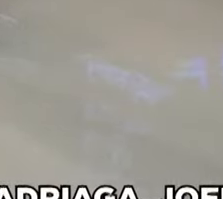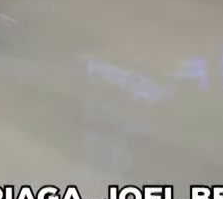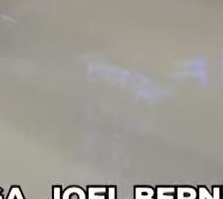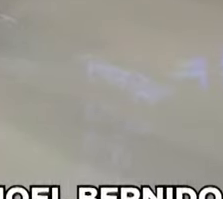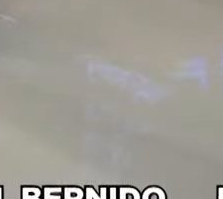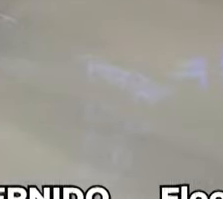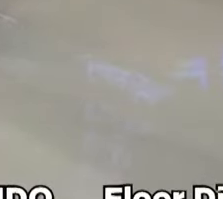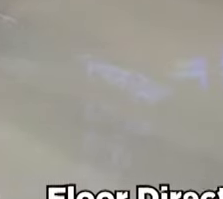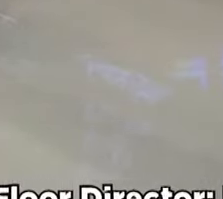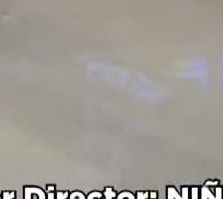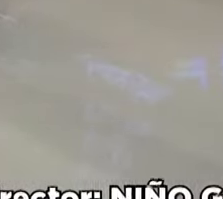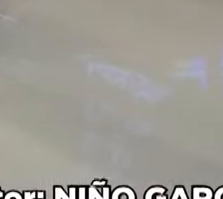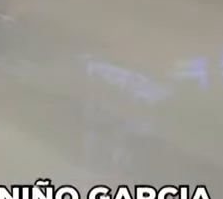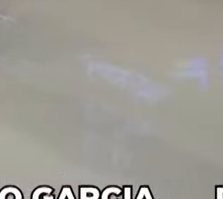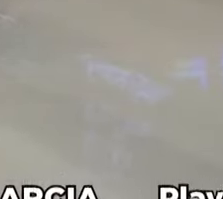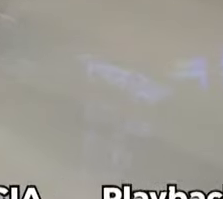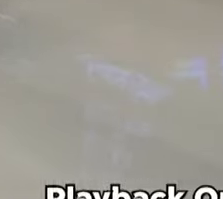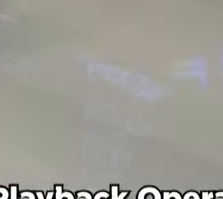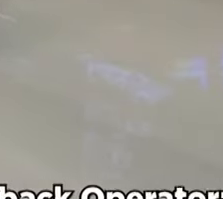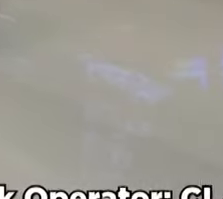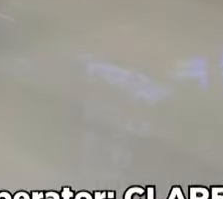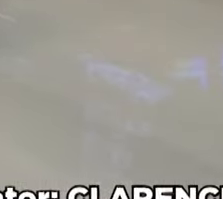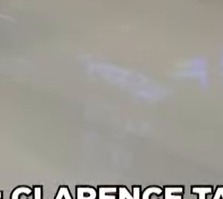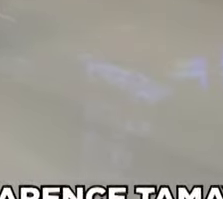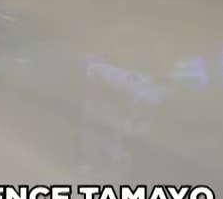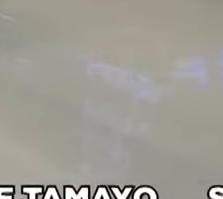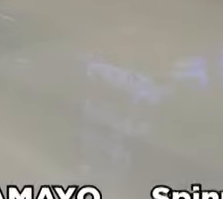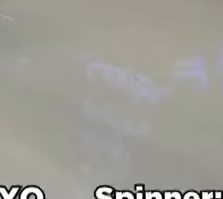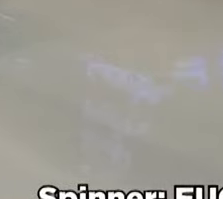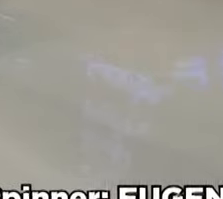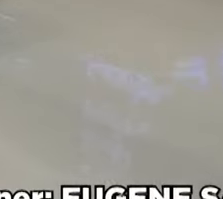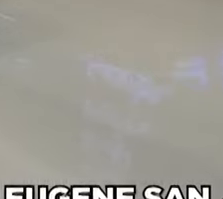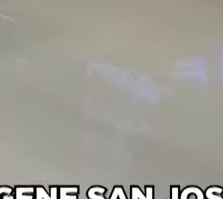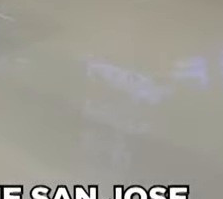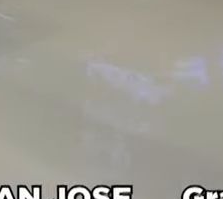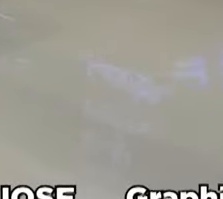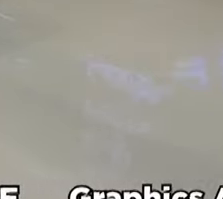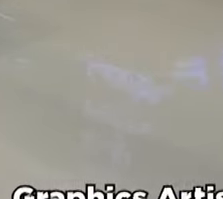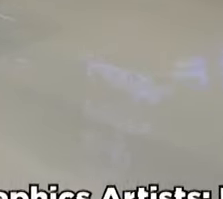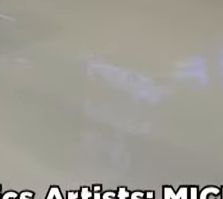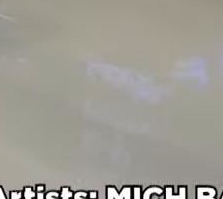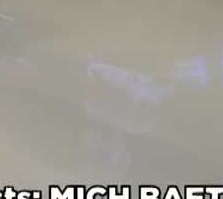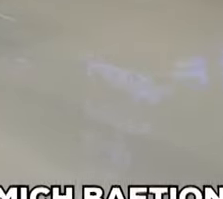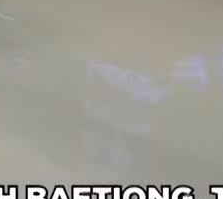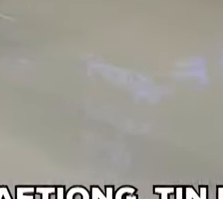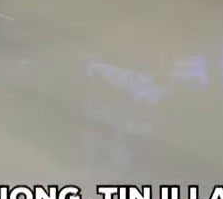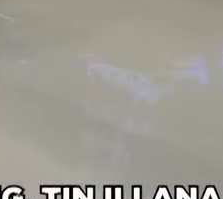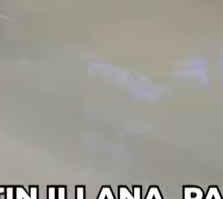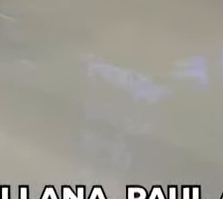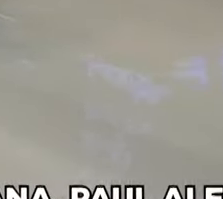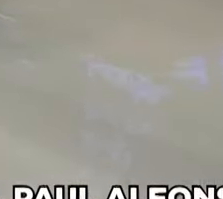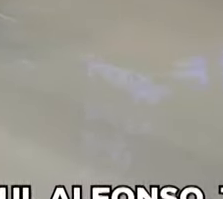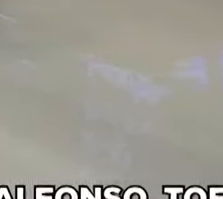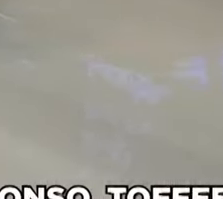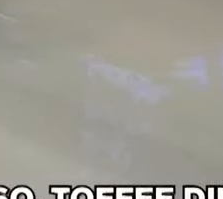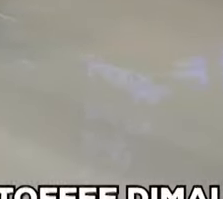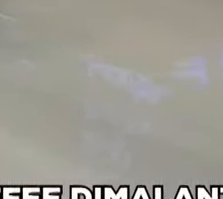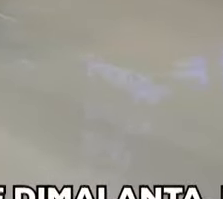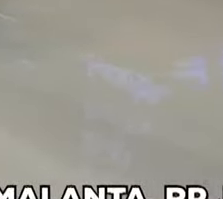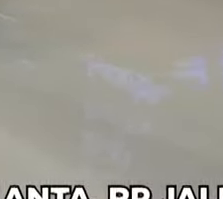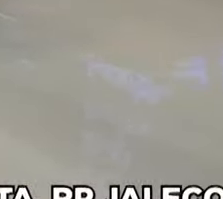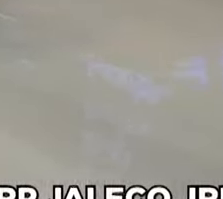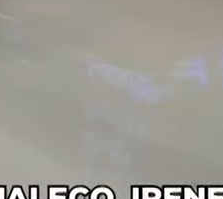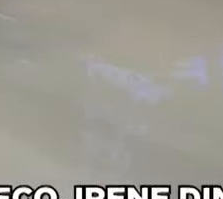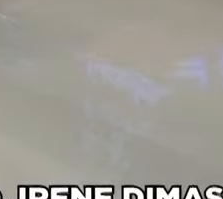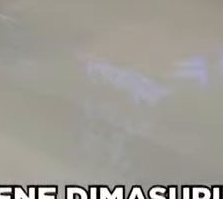nga. Ang sabi ng principal. Kinausap ka daw ng principal. Natawag ka daw sa office ng principal. Alam mo, kayo